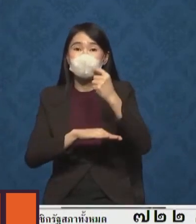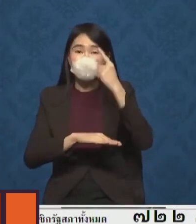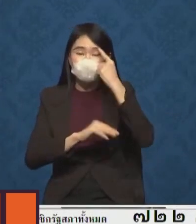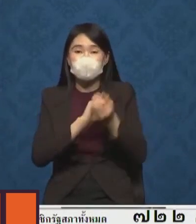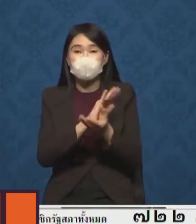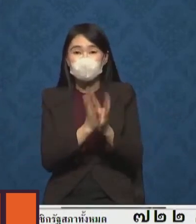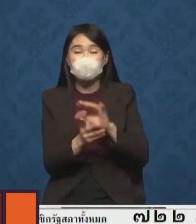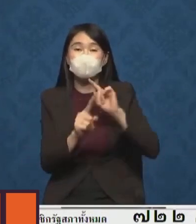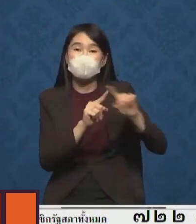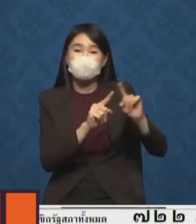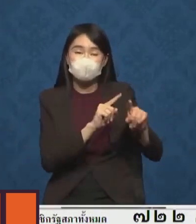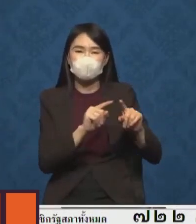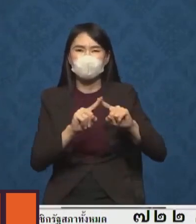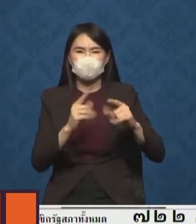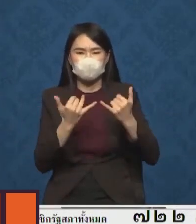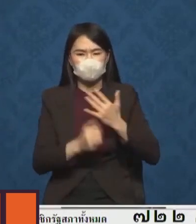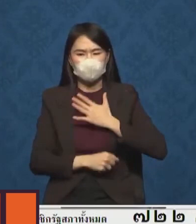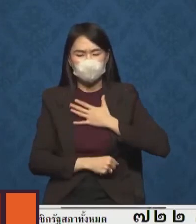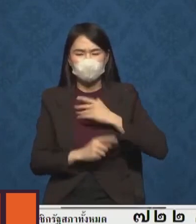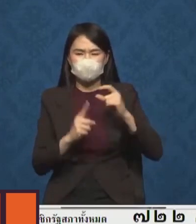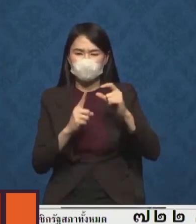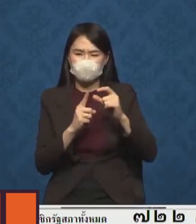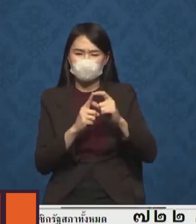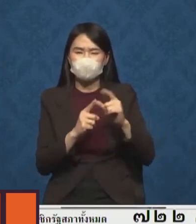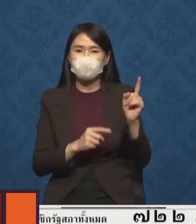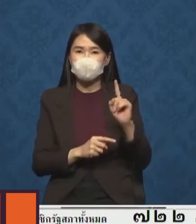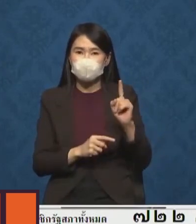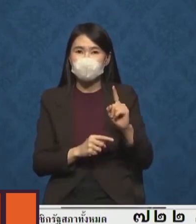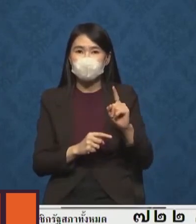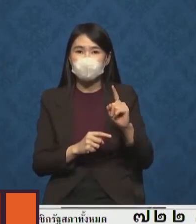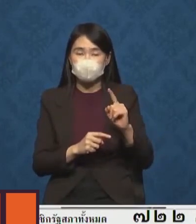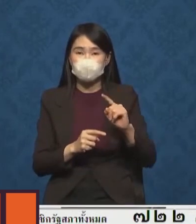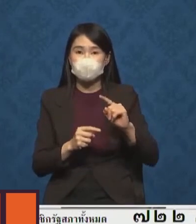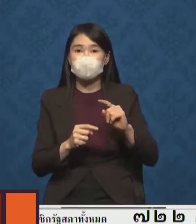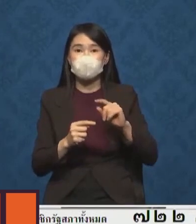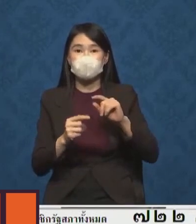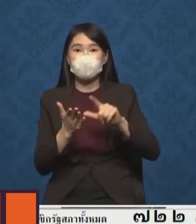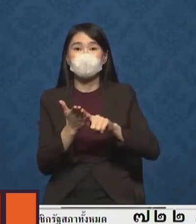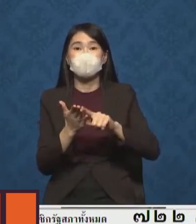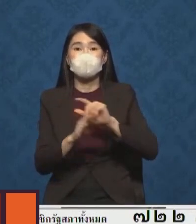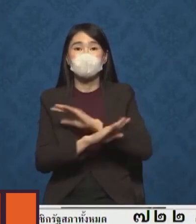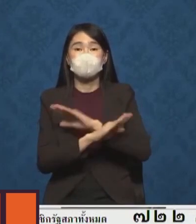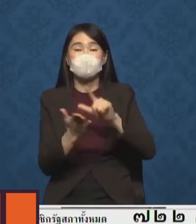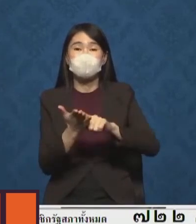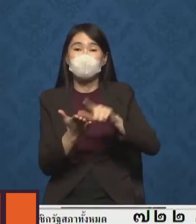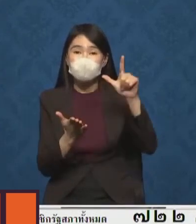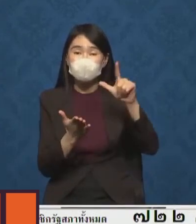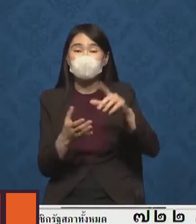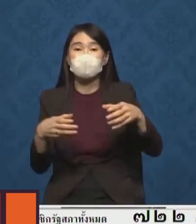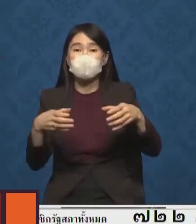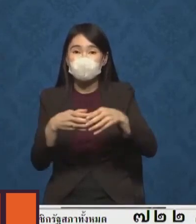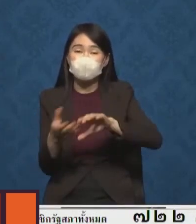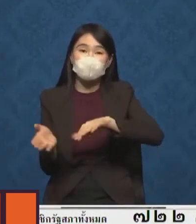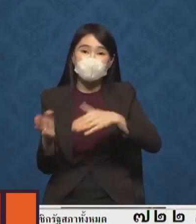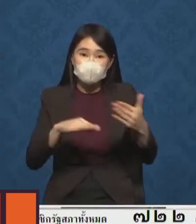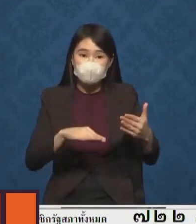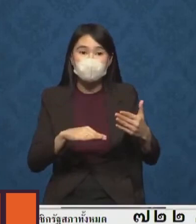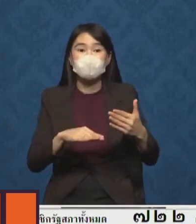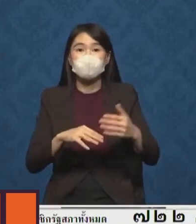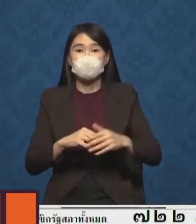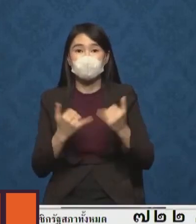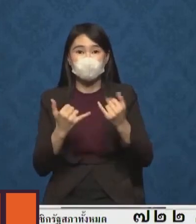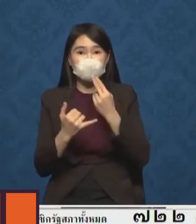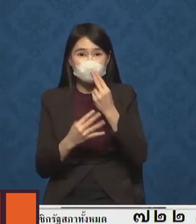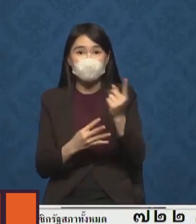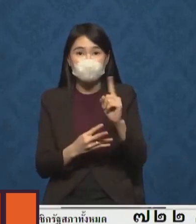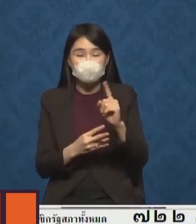ลี่ยนแรงได้ครับแต่เขาใช้ในคำนี้ว่าการเลิกพักการเมืองซึงร่างขพักlak convolutionได้